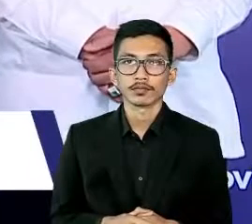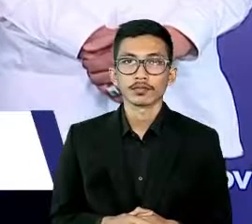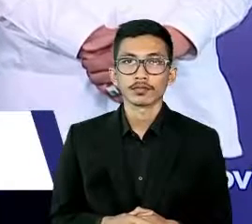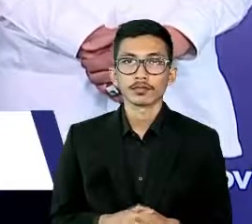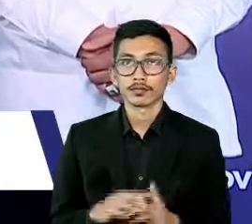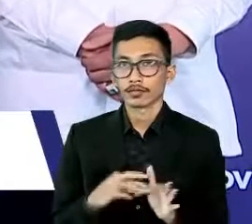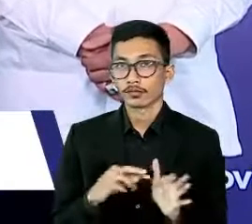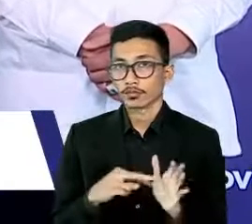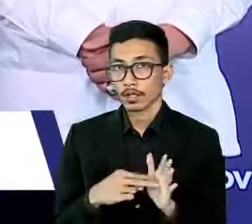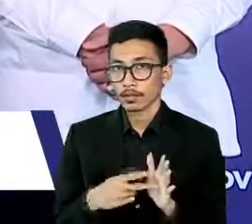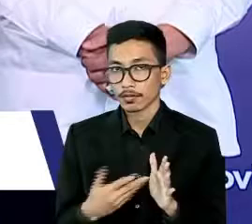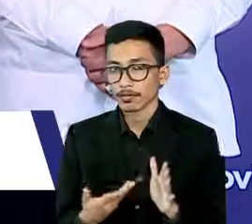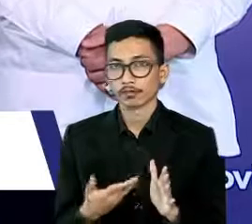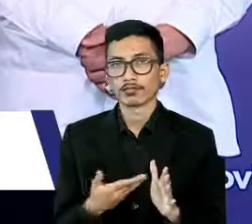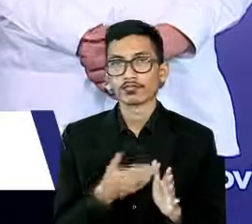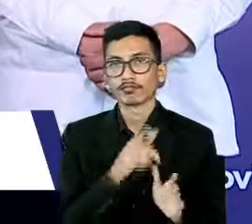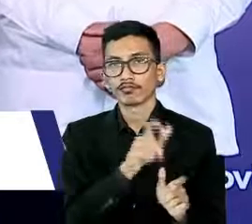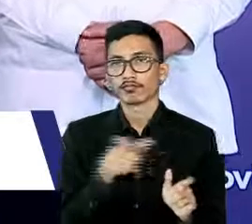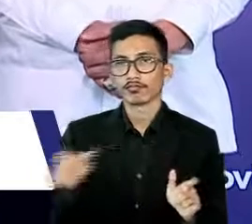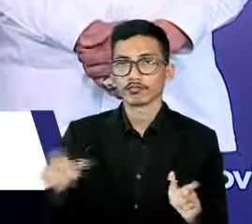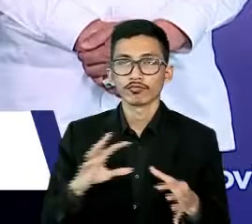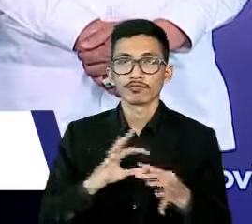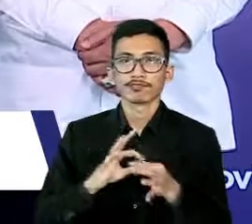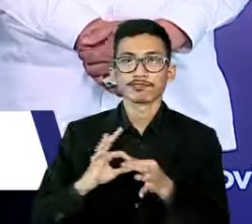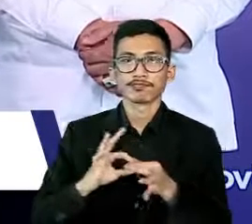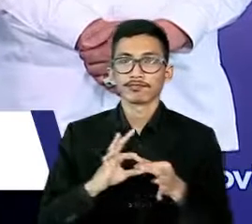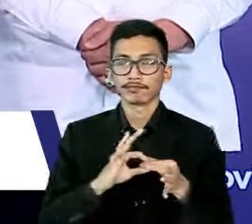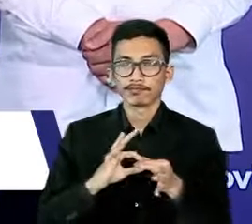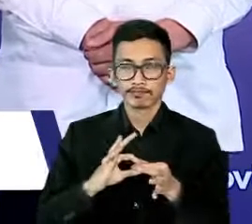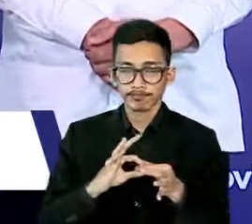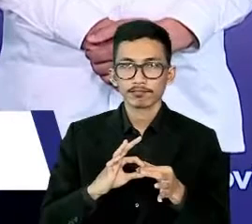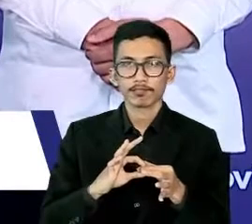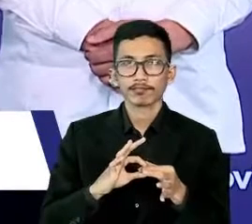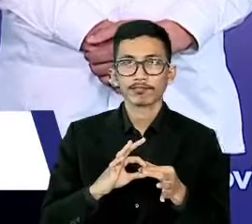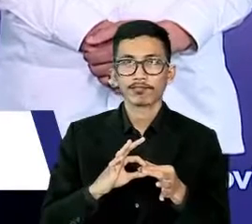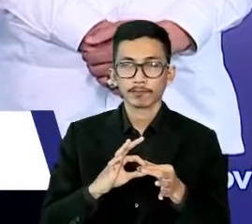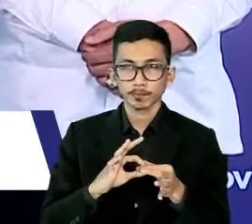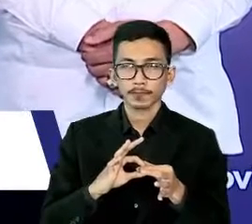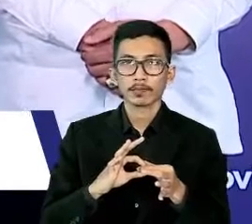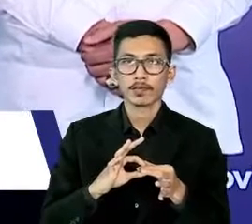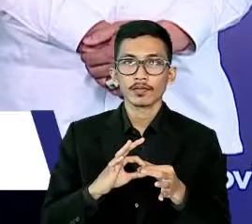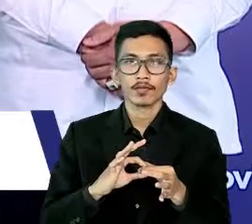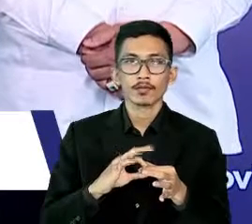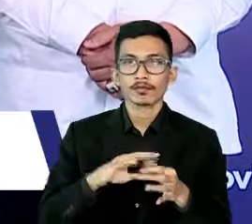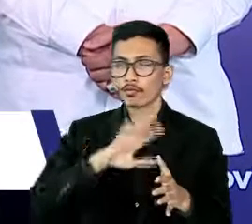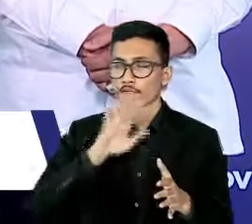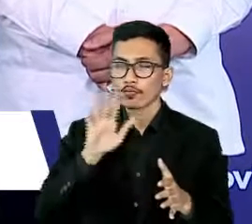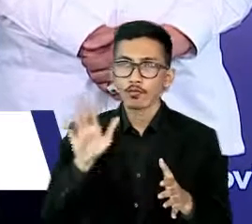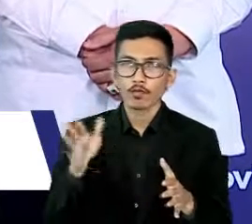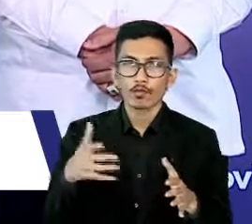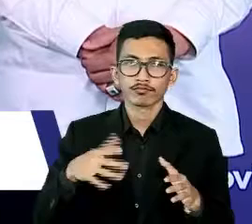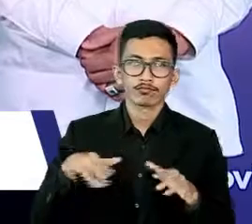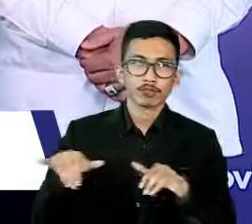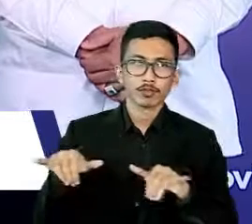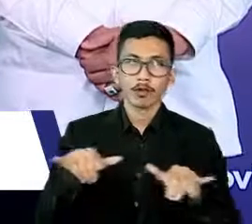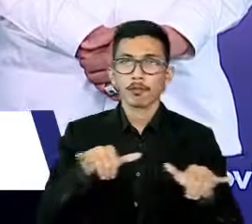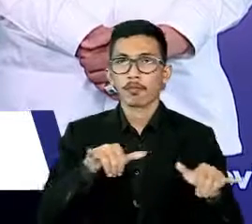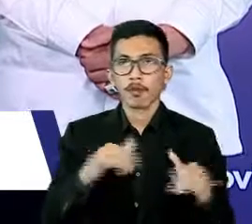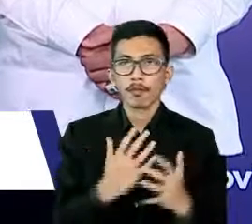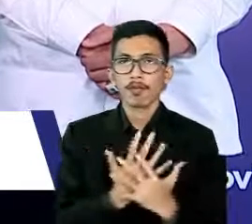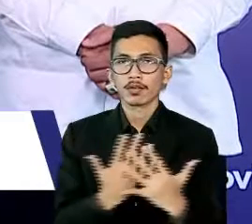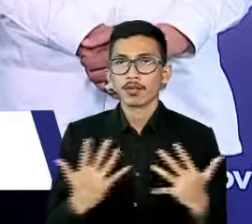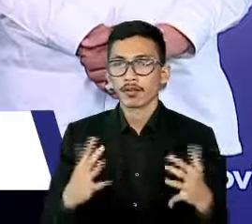kerja keras kita semua seluruh elemen seluruh komponen bersama-sama